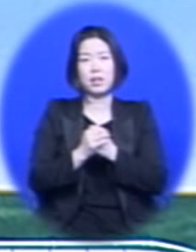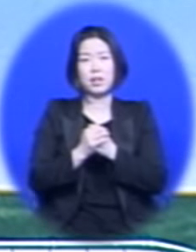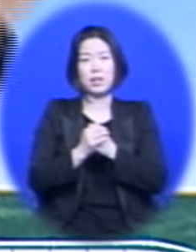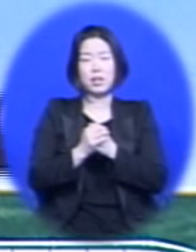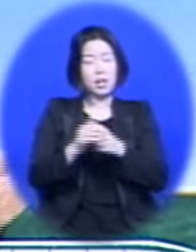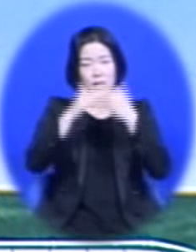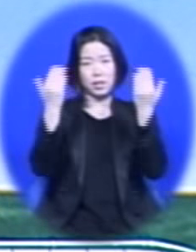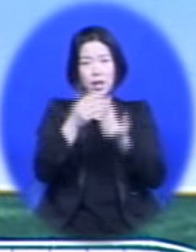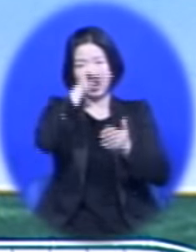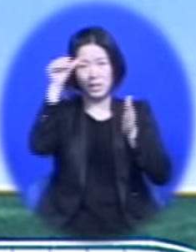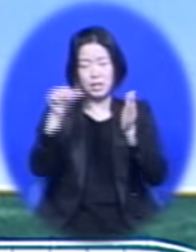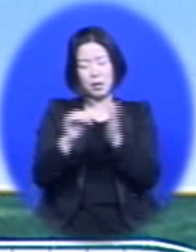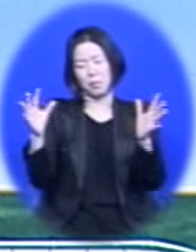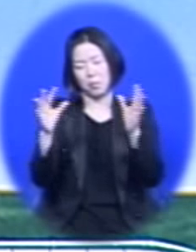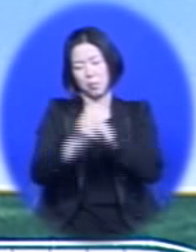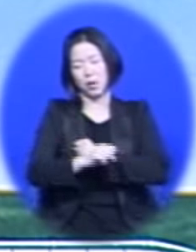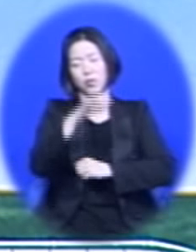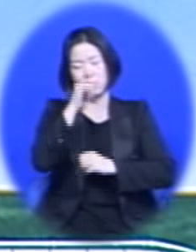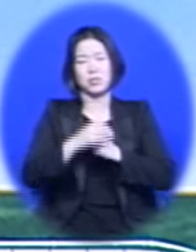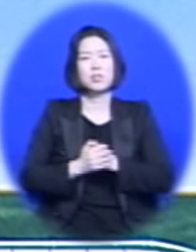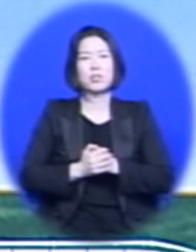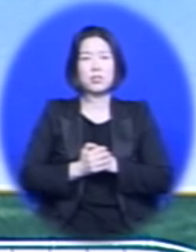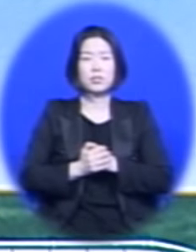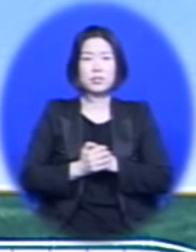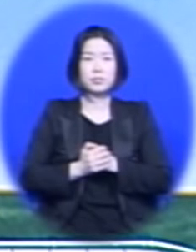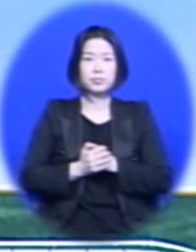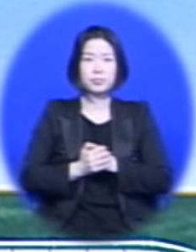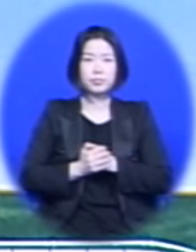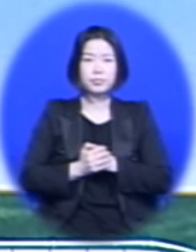다 인생이 망가져버리는 것입니다.